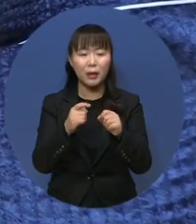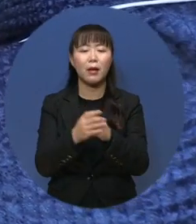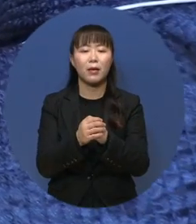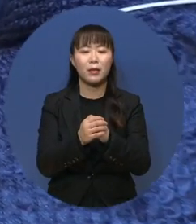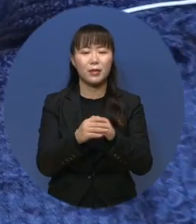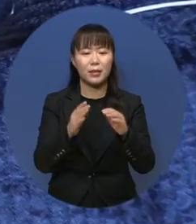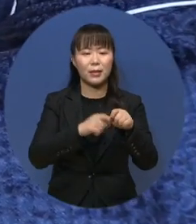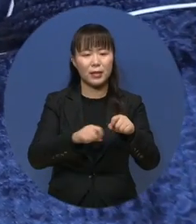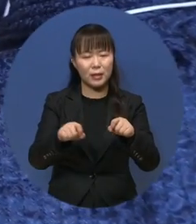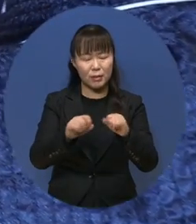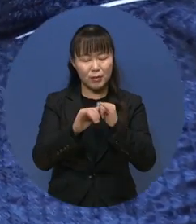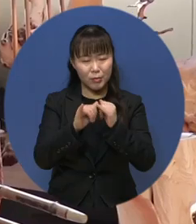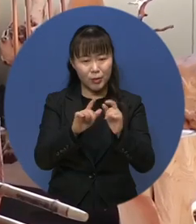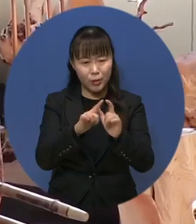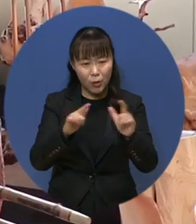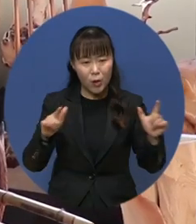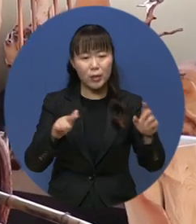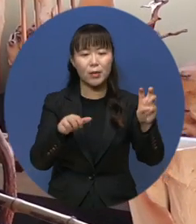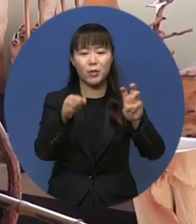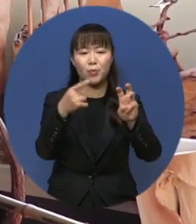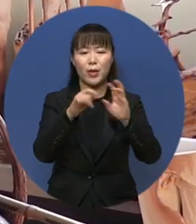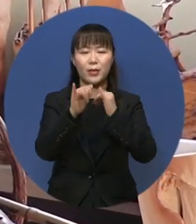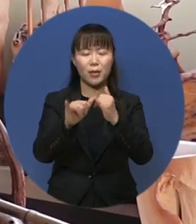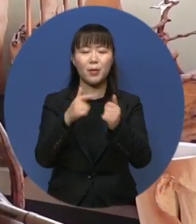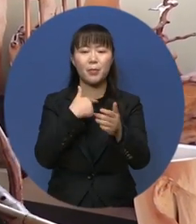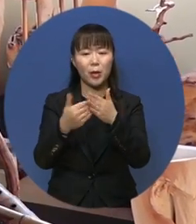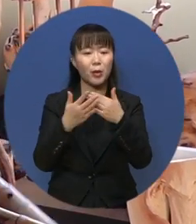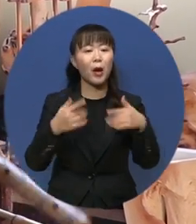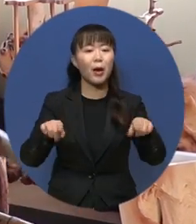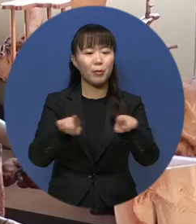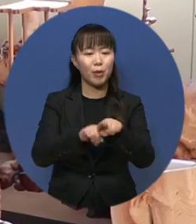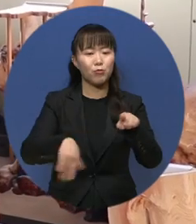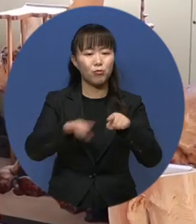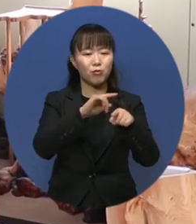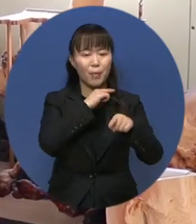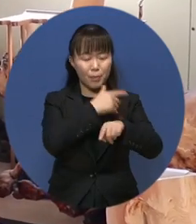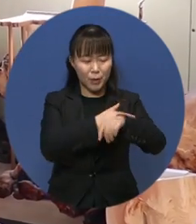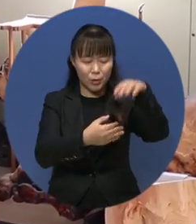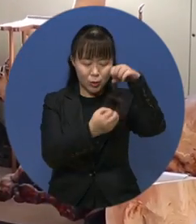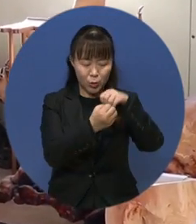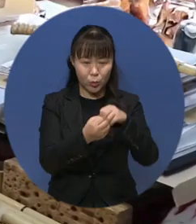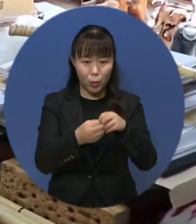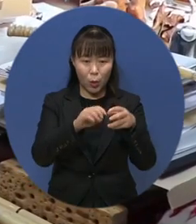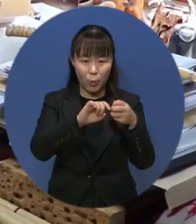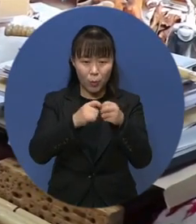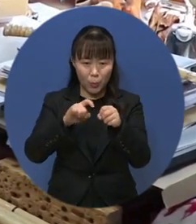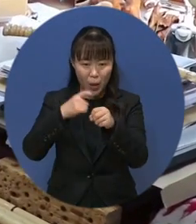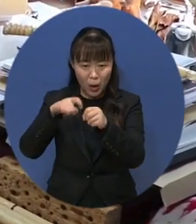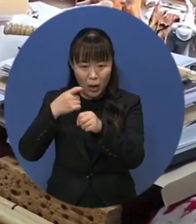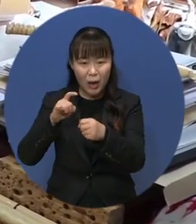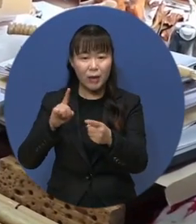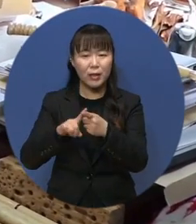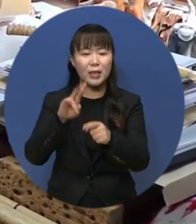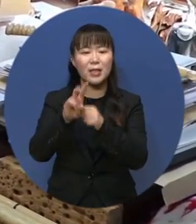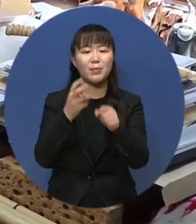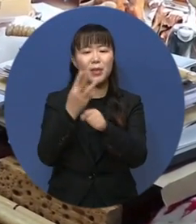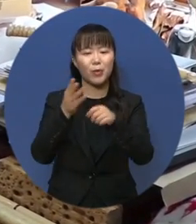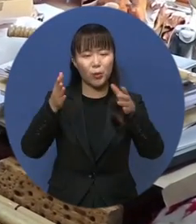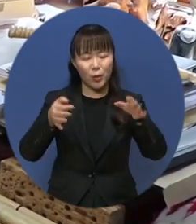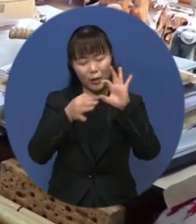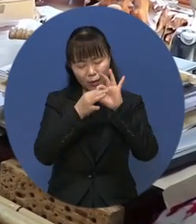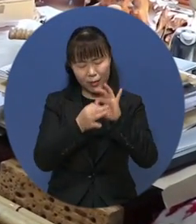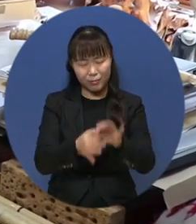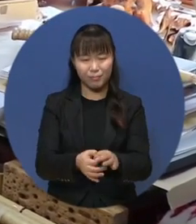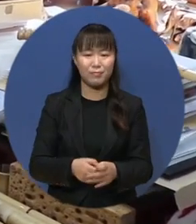대전 특선 등 30여 회의 수상 경력과 함께 우리 민족의 전통 공예 기술을 23년 동안